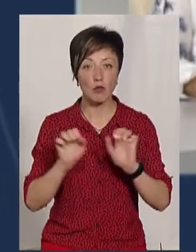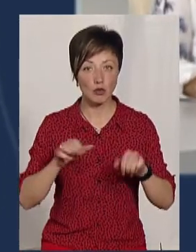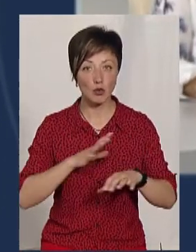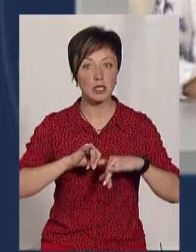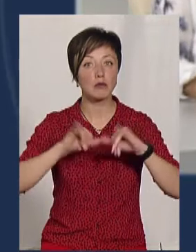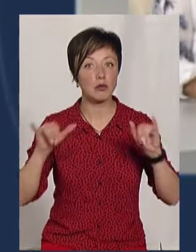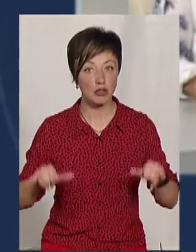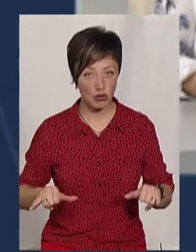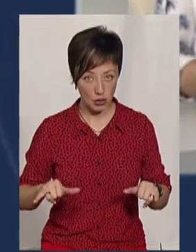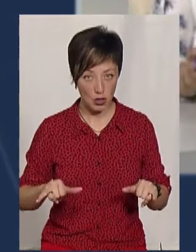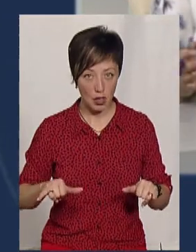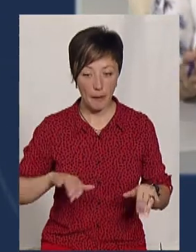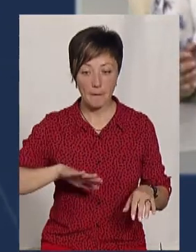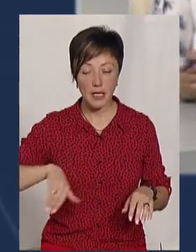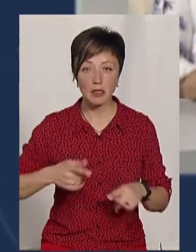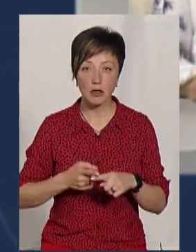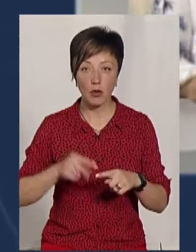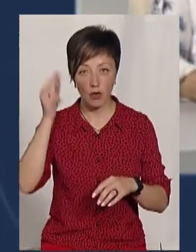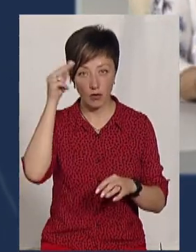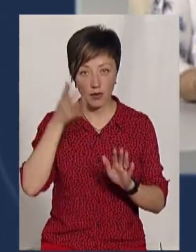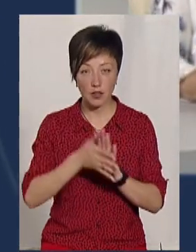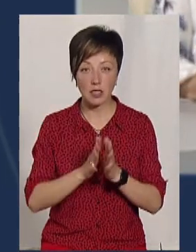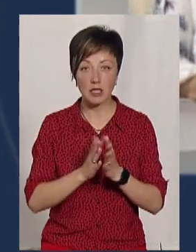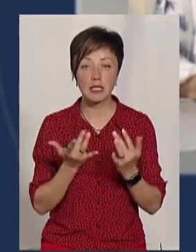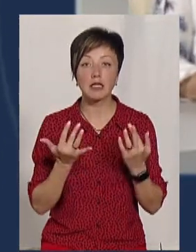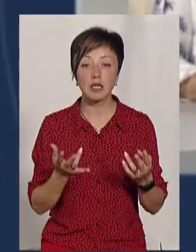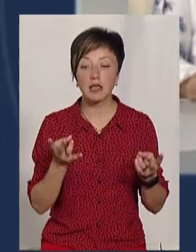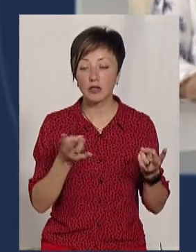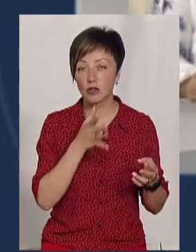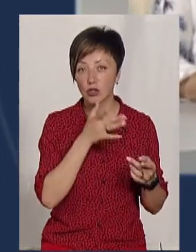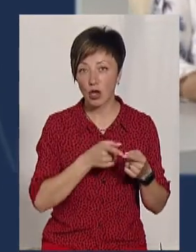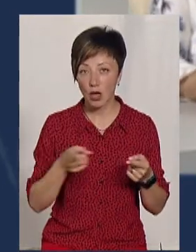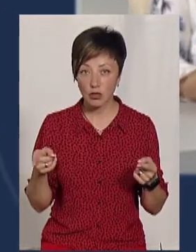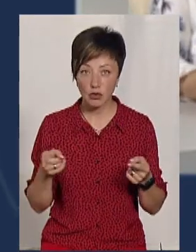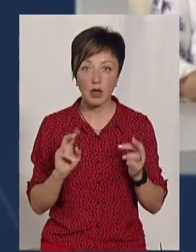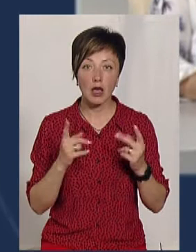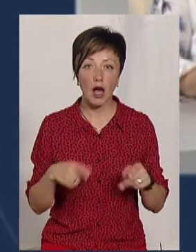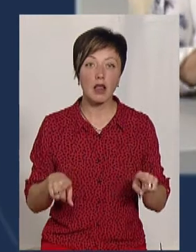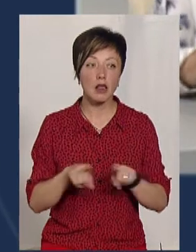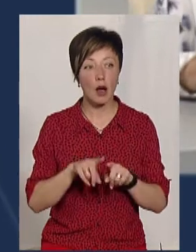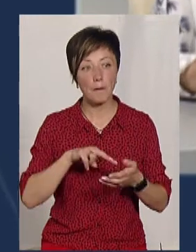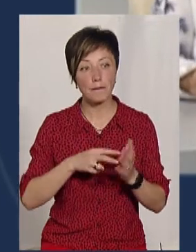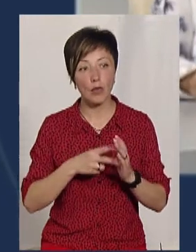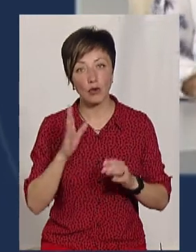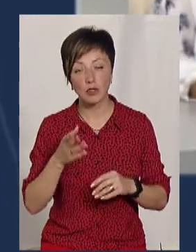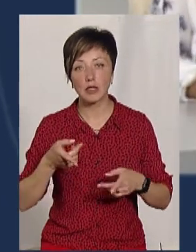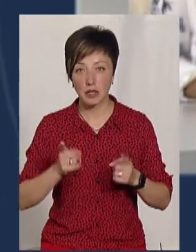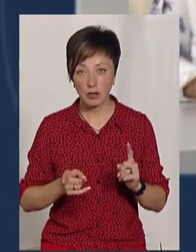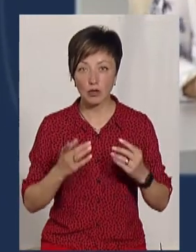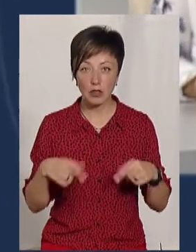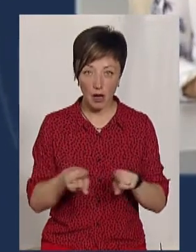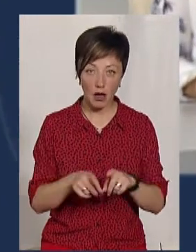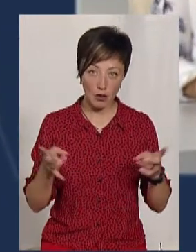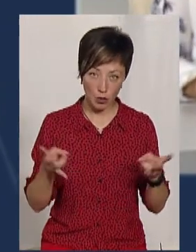бути збільшена після того, як ви вивчите ситуацію. Скільки на це часу піде і як так прогнози, чи дійсно буде